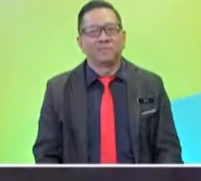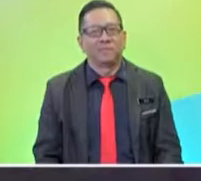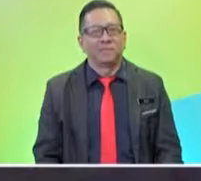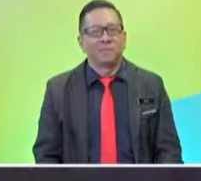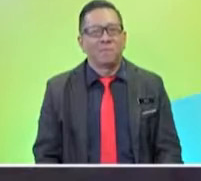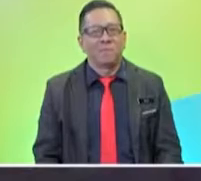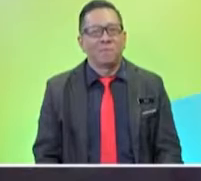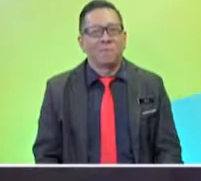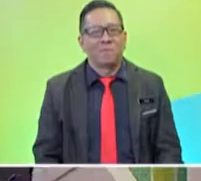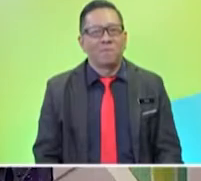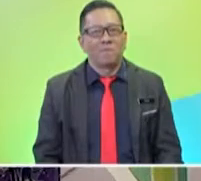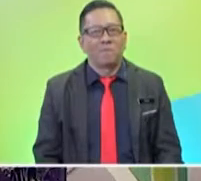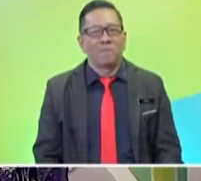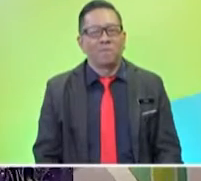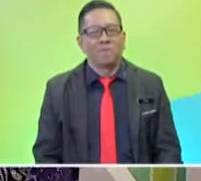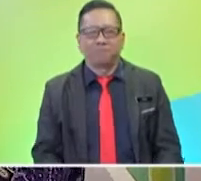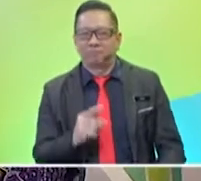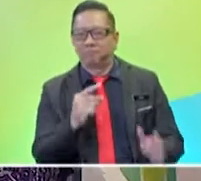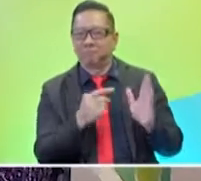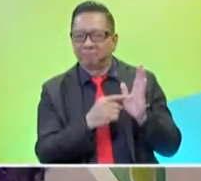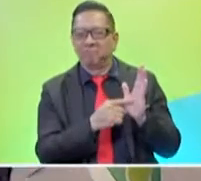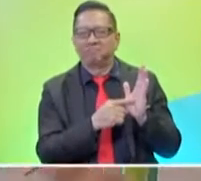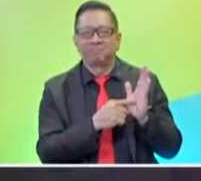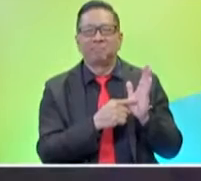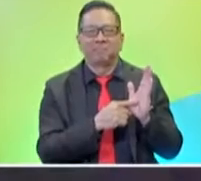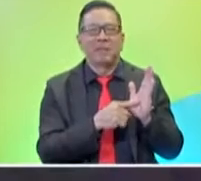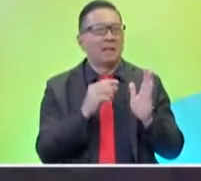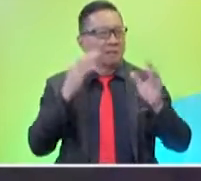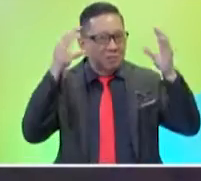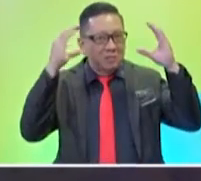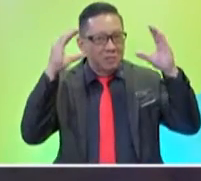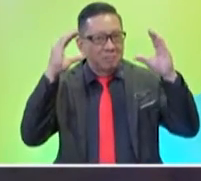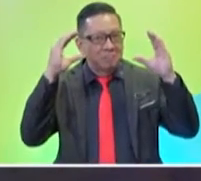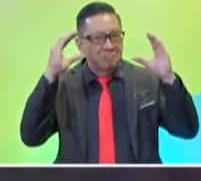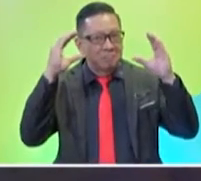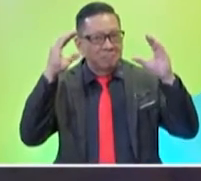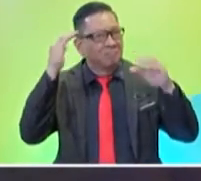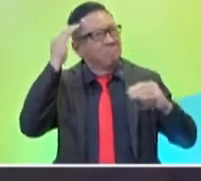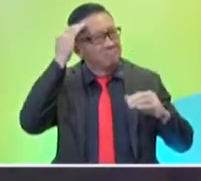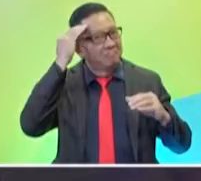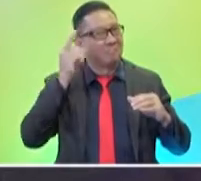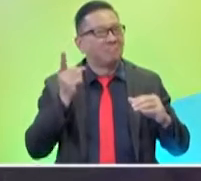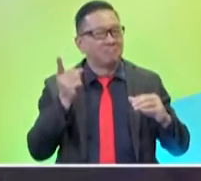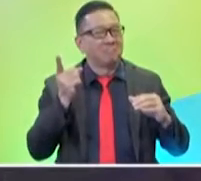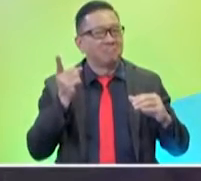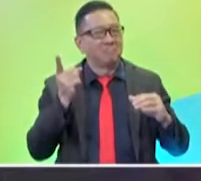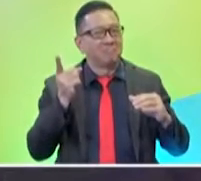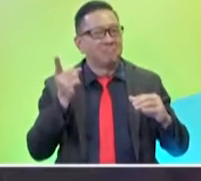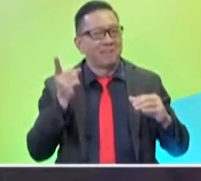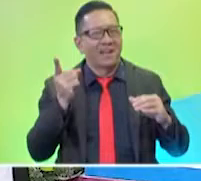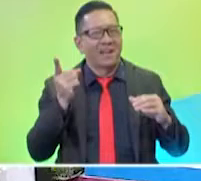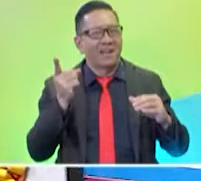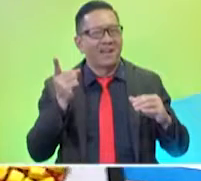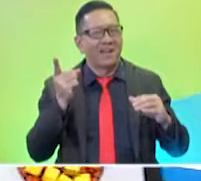ambil. Yang ni rasanya ni. Cikgu Has. Yang ni kan cikgu. Pandailah